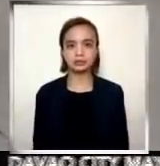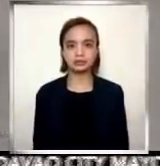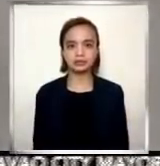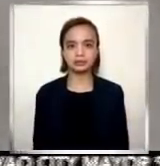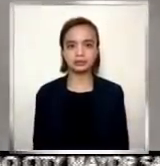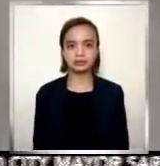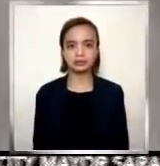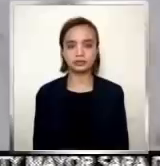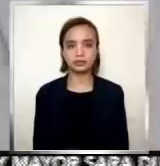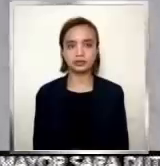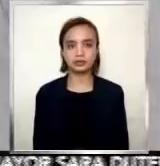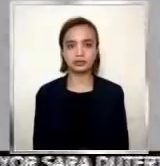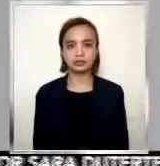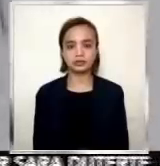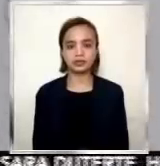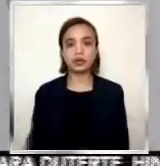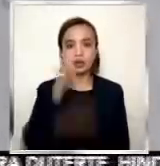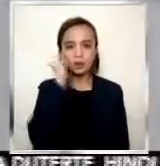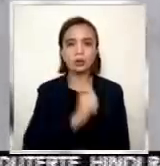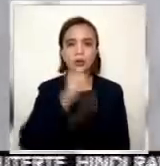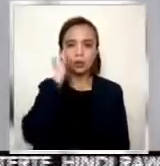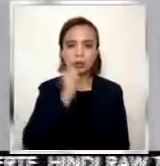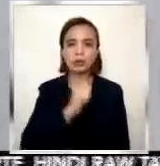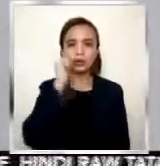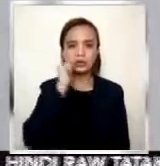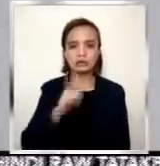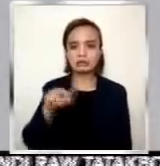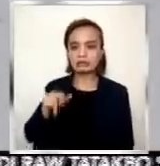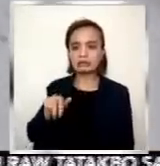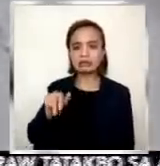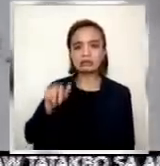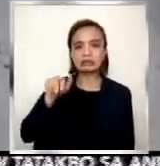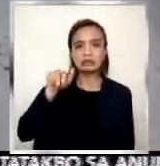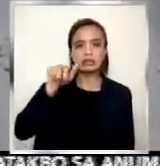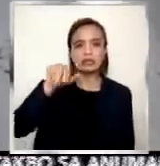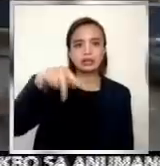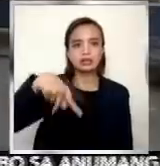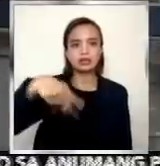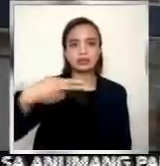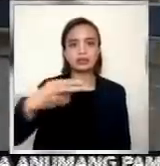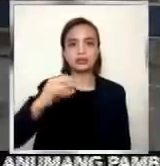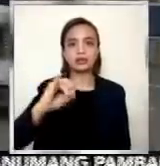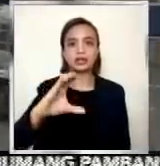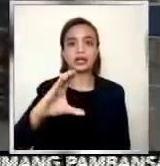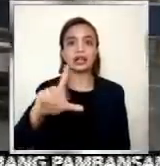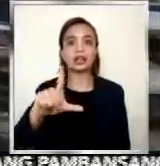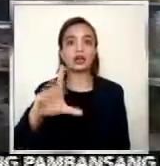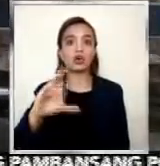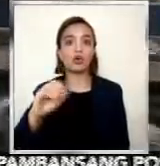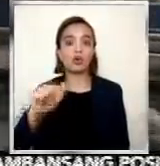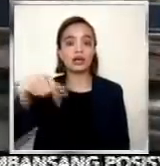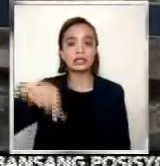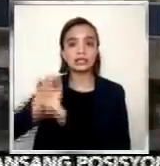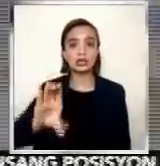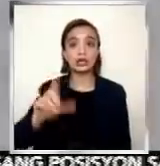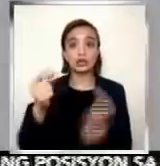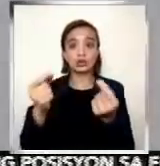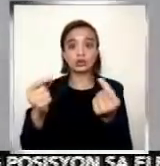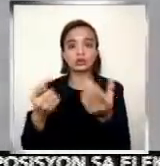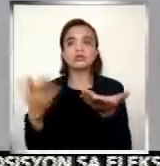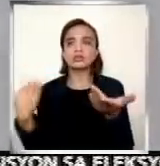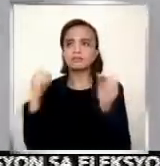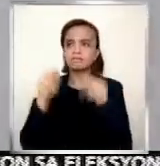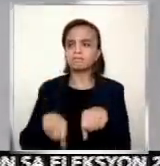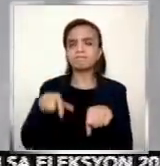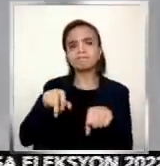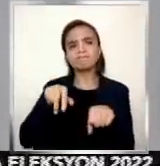Araw-araw tinatawid ni Aiko ang footbridge na ito sa Filcoa, Commonwealth Avenue, Quezon City, para marating ang pinagtatrabahuan. May